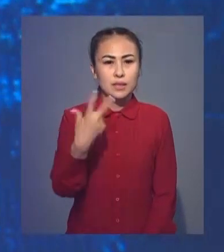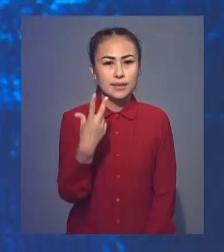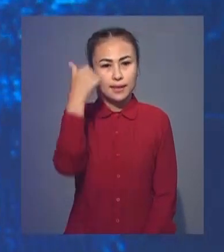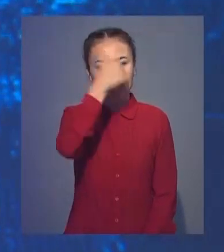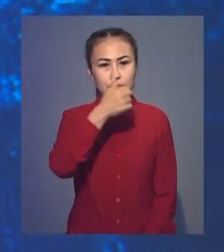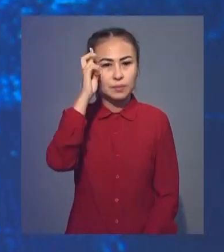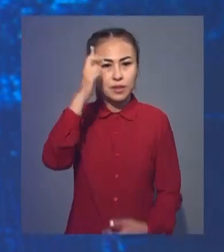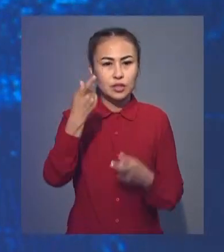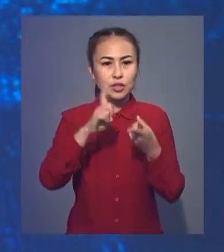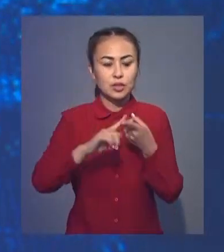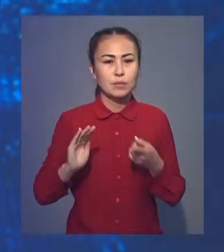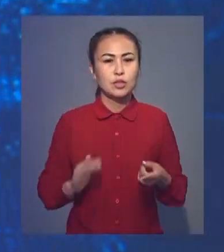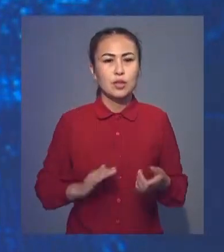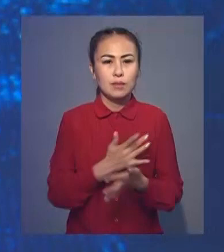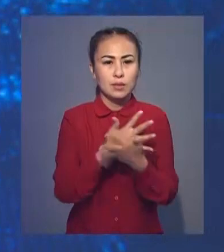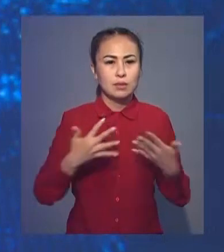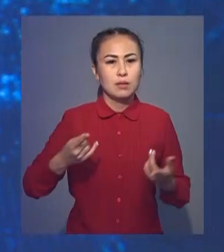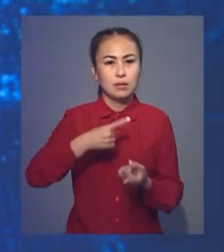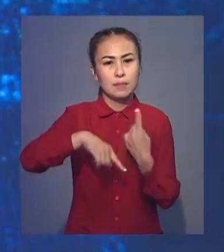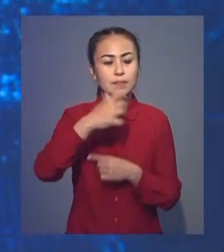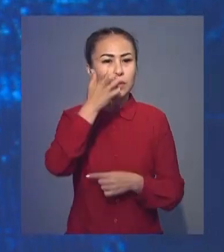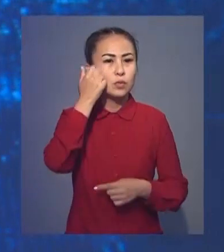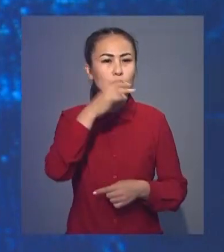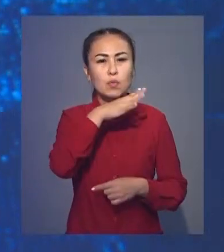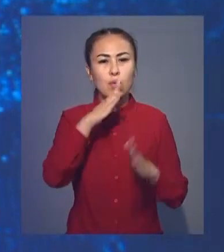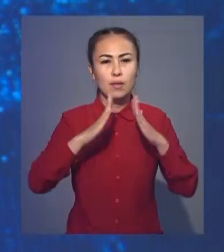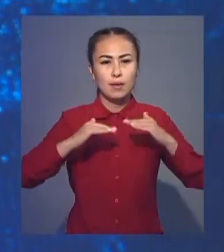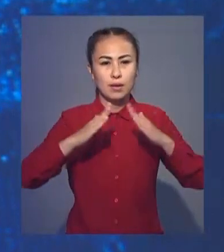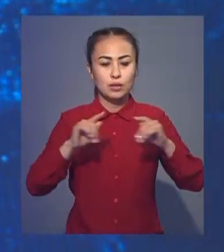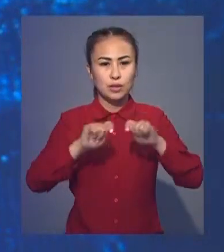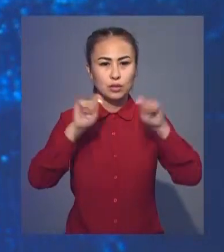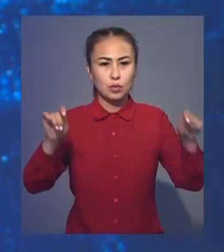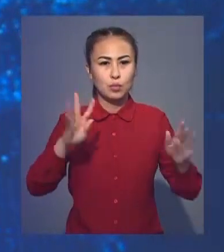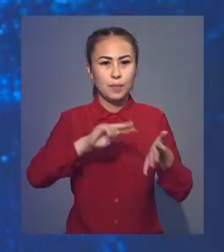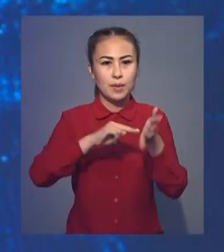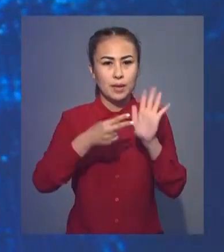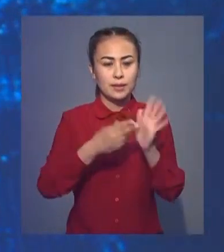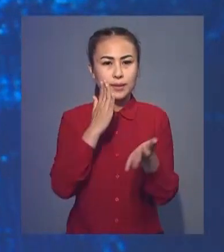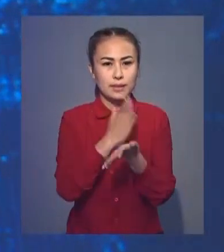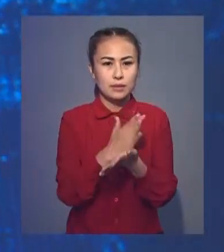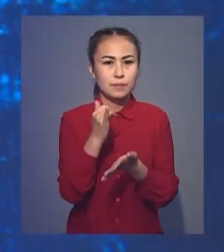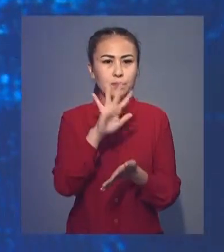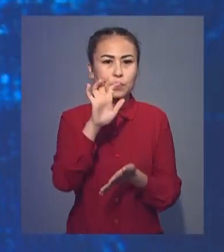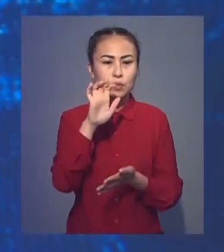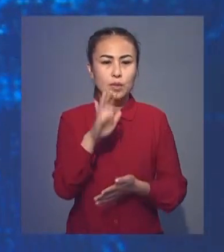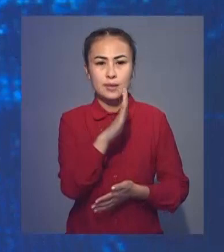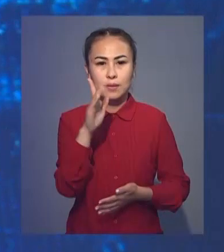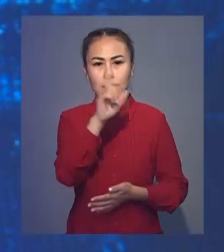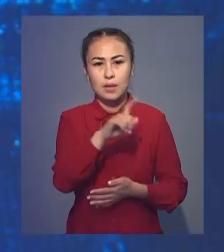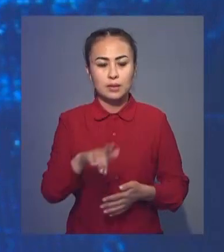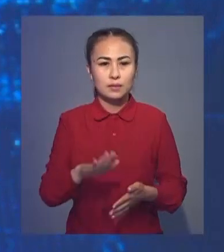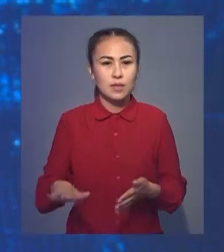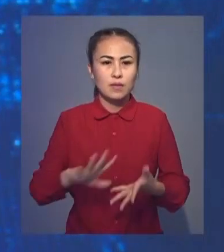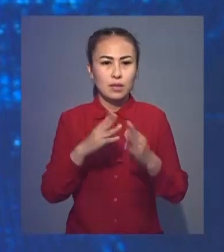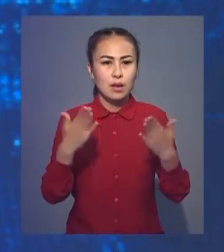2023 жылға қарай мемлекеттік жекеменшік әріптестік арқылы мыңға жуық лагерь ашылады деген жоспар бар. Онда 500 мыңнан астам